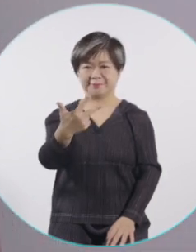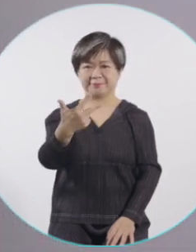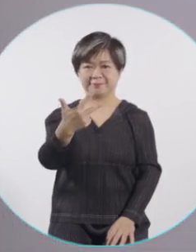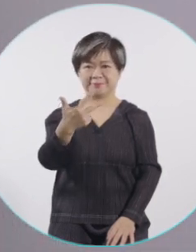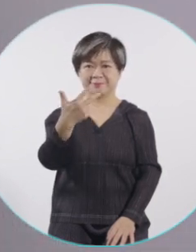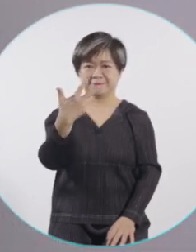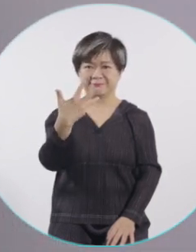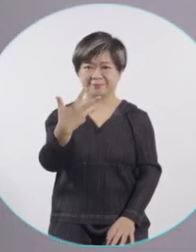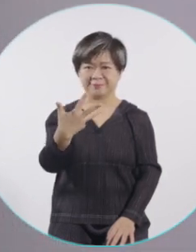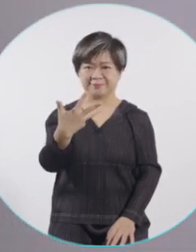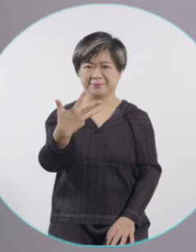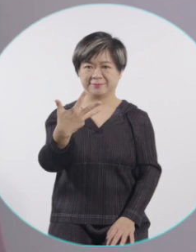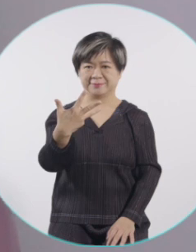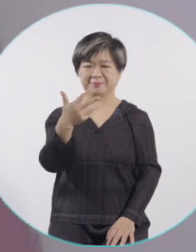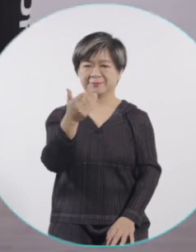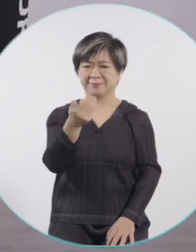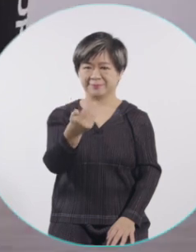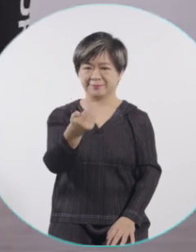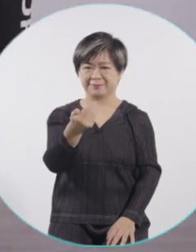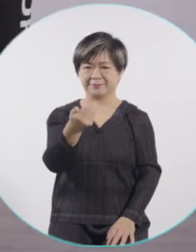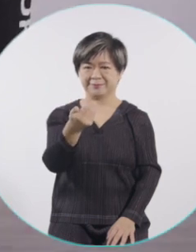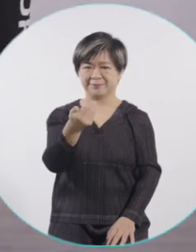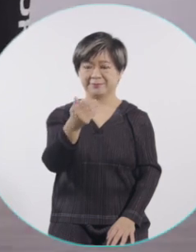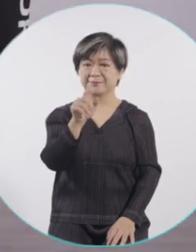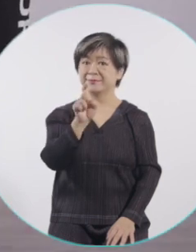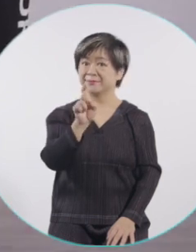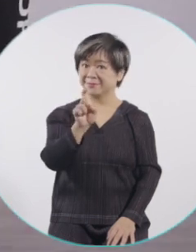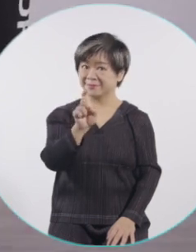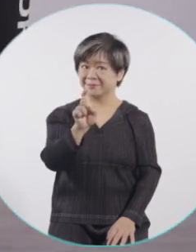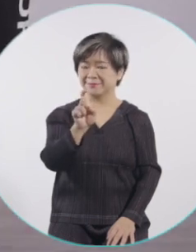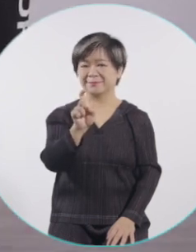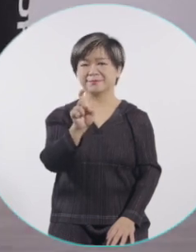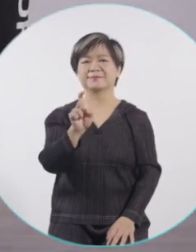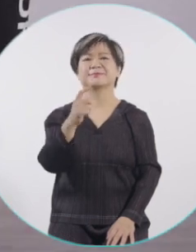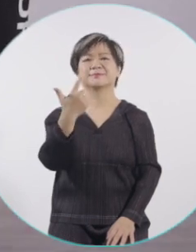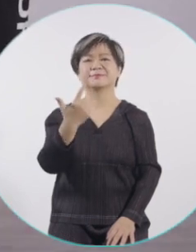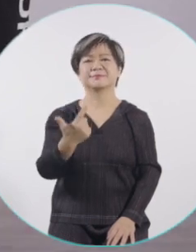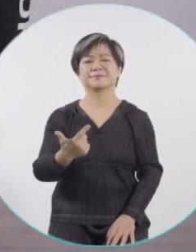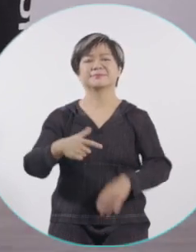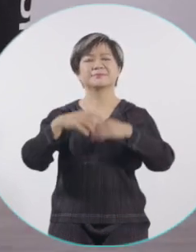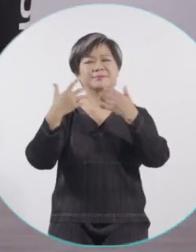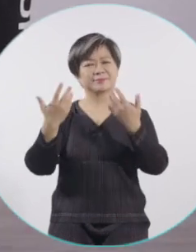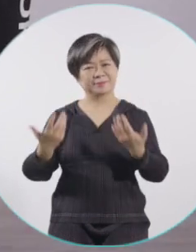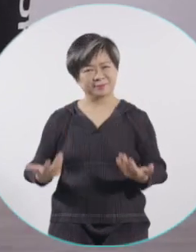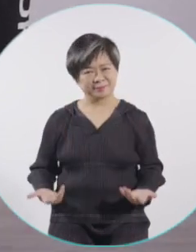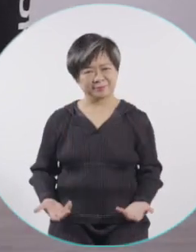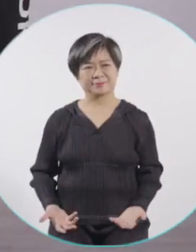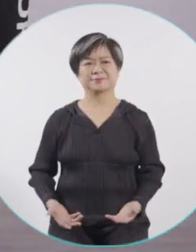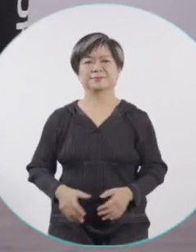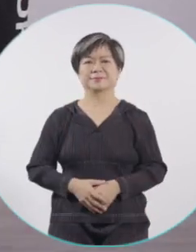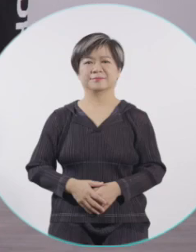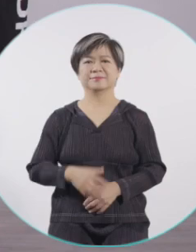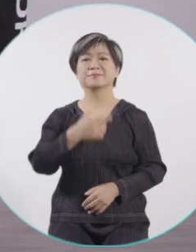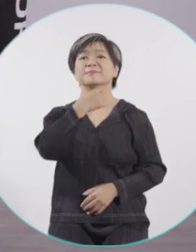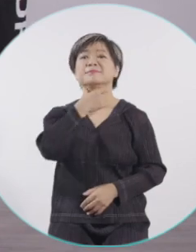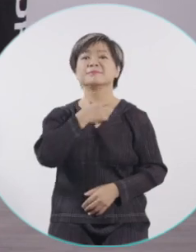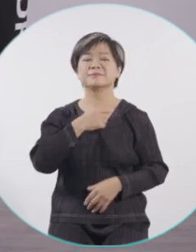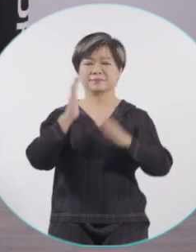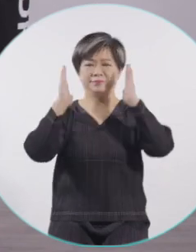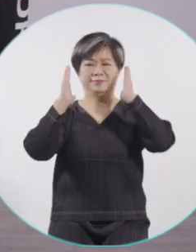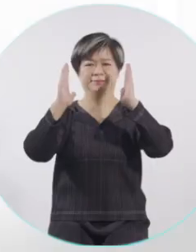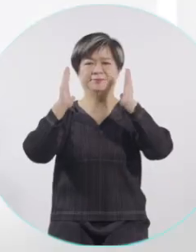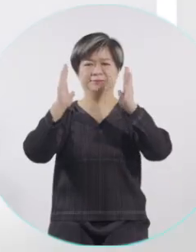八、九、十。好，再慢慢把你的手双手放开，把你的脖子复归。